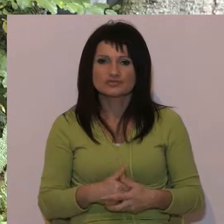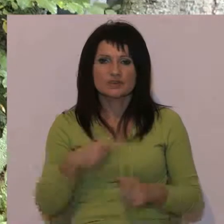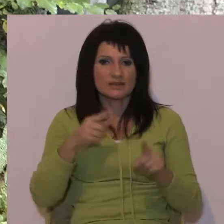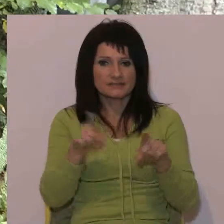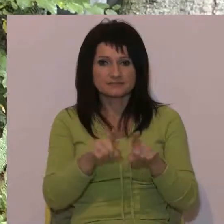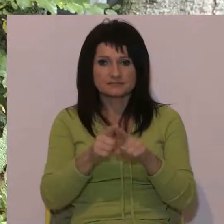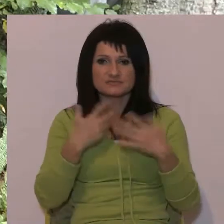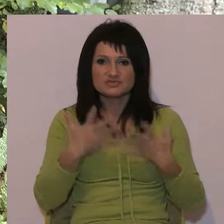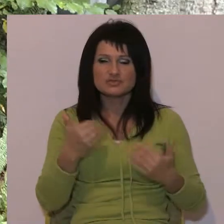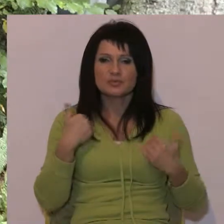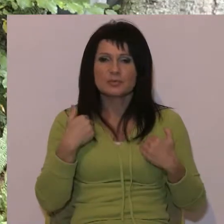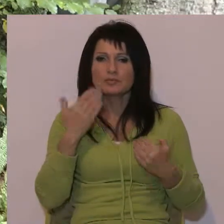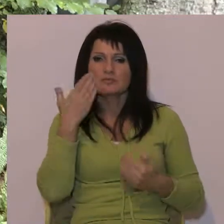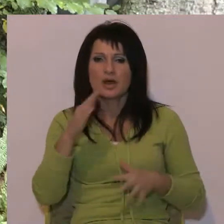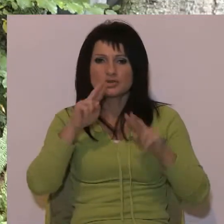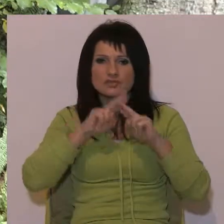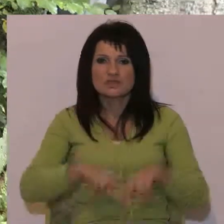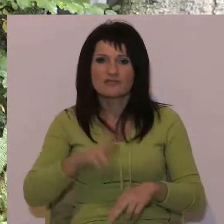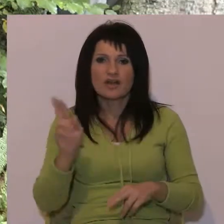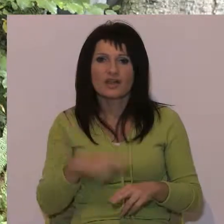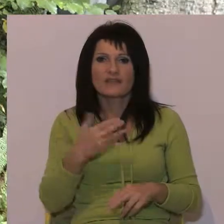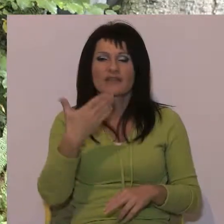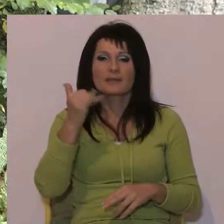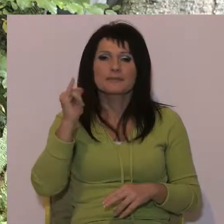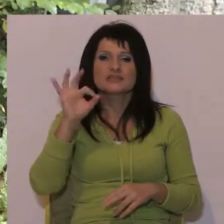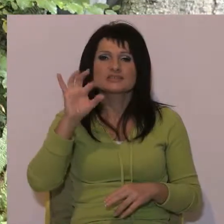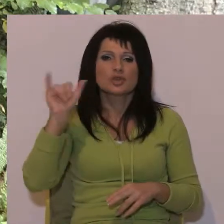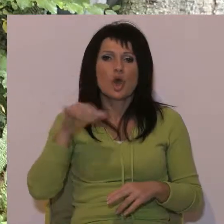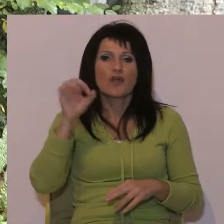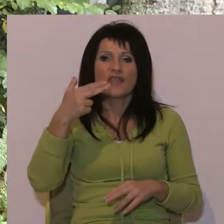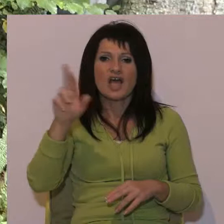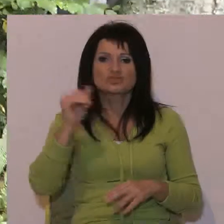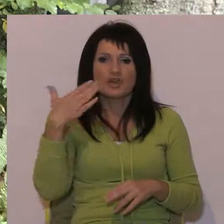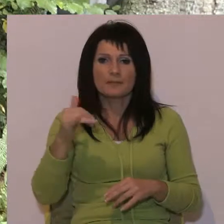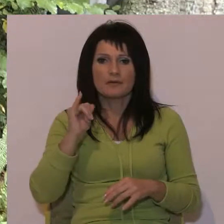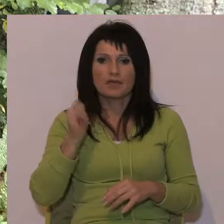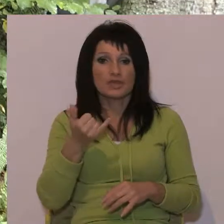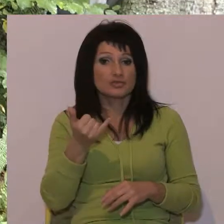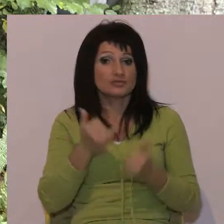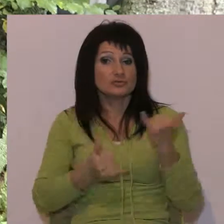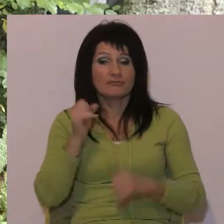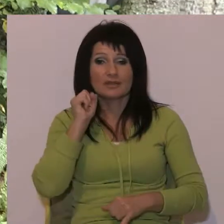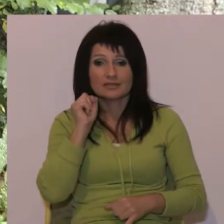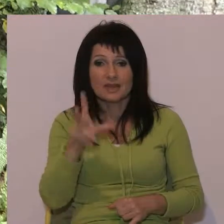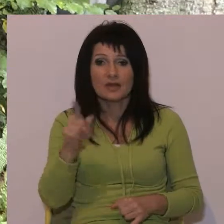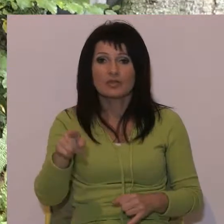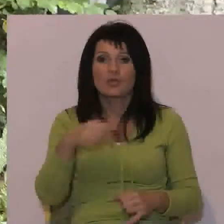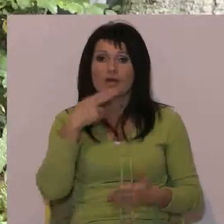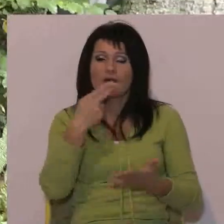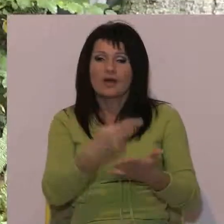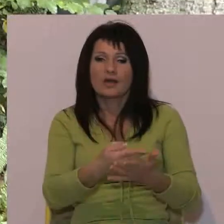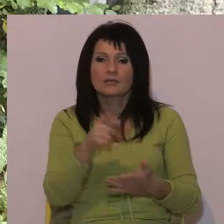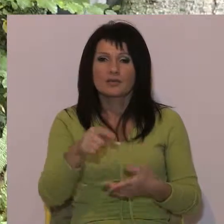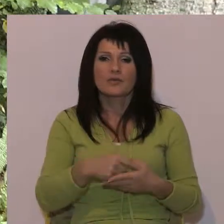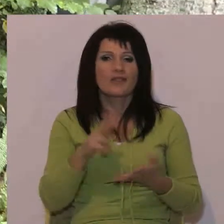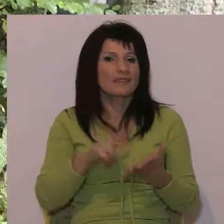też chciałbym bardzo zostać kiedyś misjonarzem. Jeśli tak, odparł misjonarz,